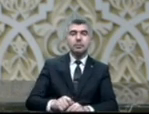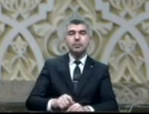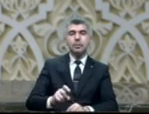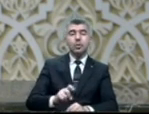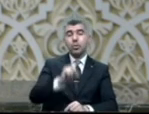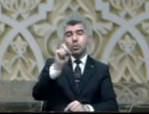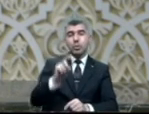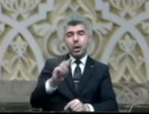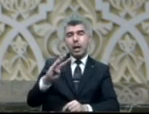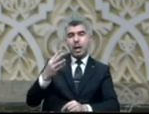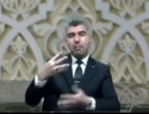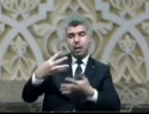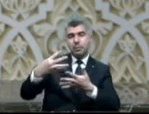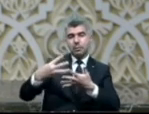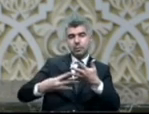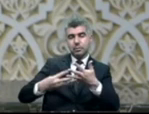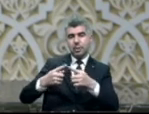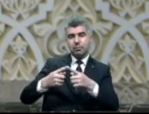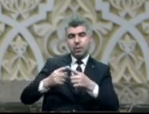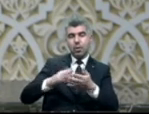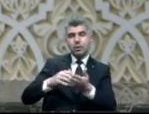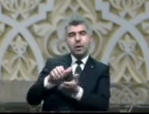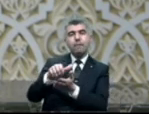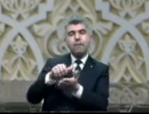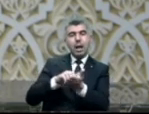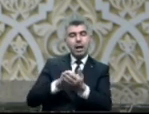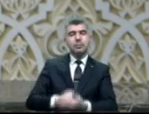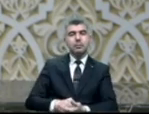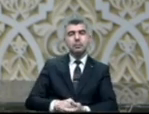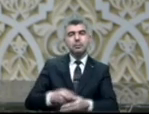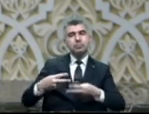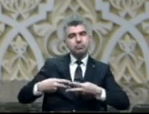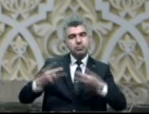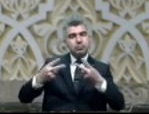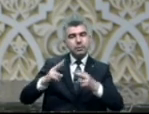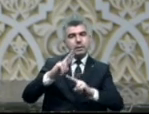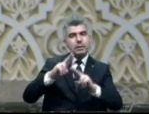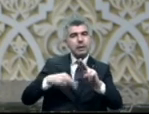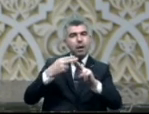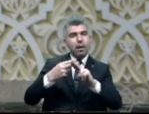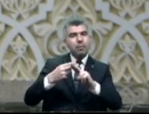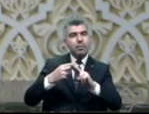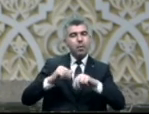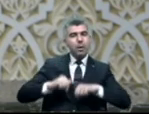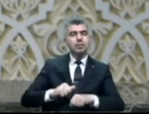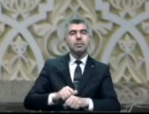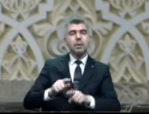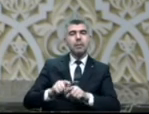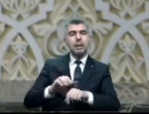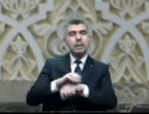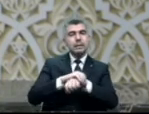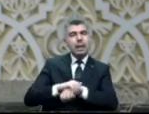نمر الى الاسئله الاربعه المواليه حول الموسم الفلاحي وتجمعه وحده الموضوع، لذا سنعرضها دفعه واحده، والبدايه مع سؤال مستشاري الاتحاد